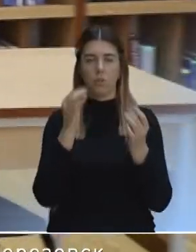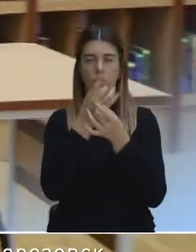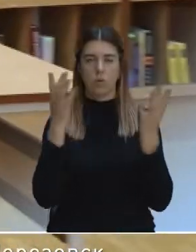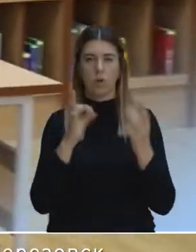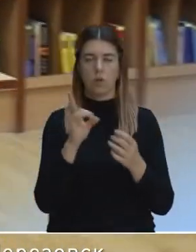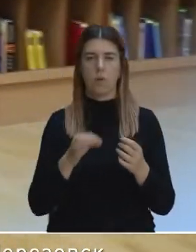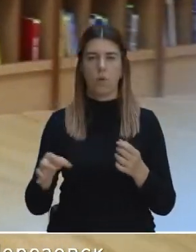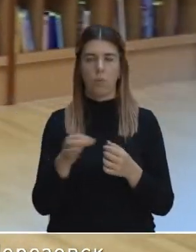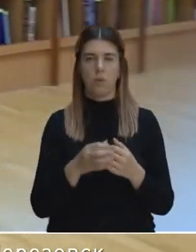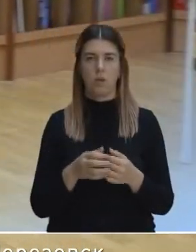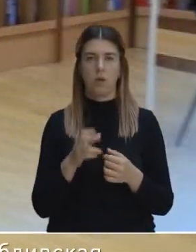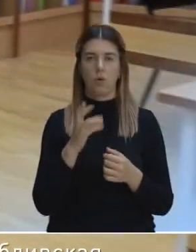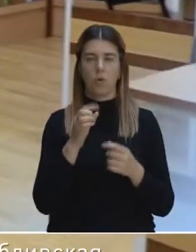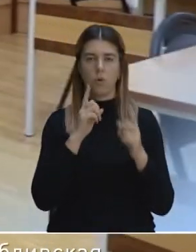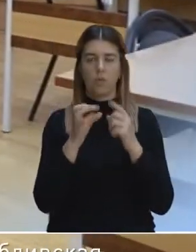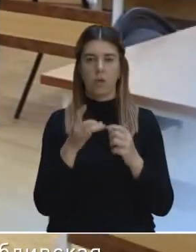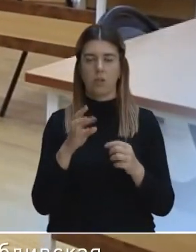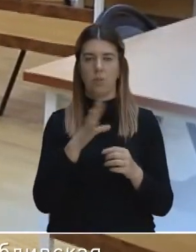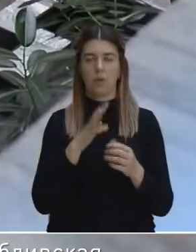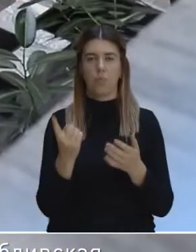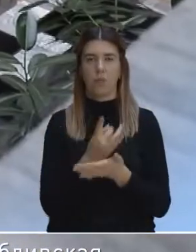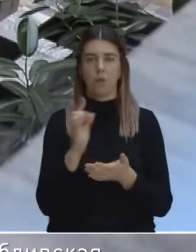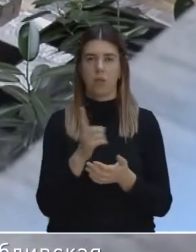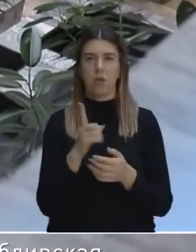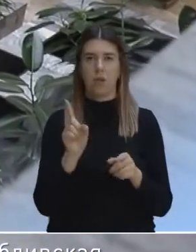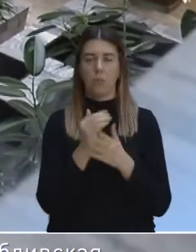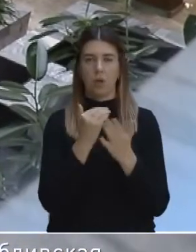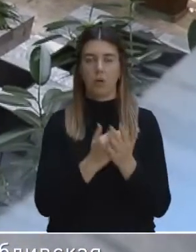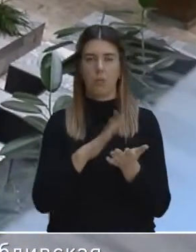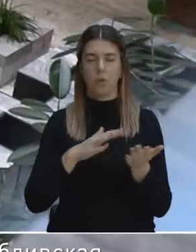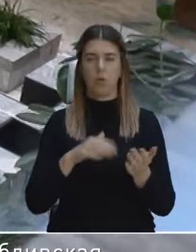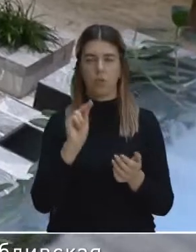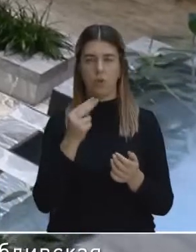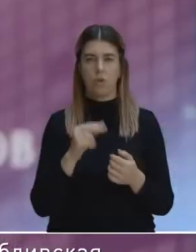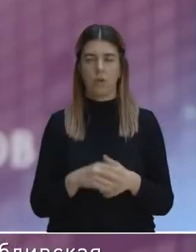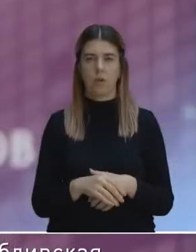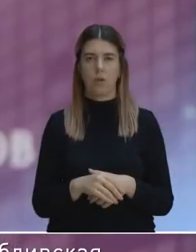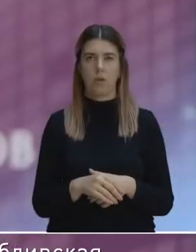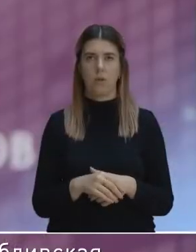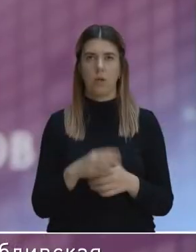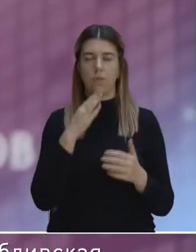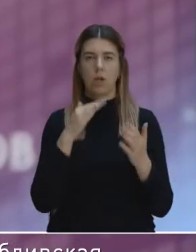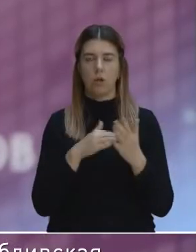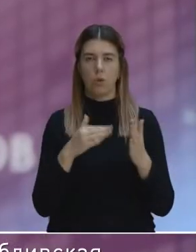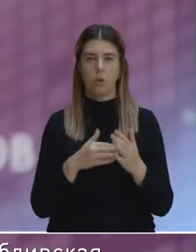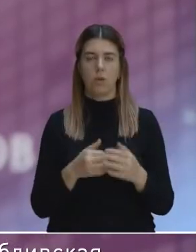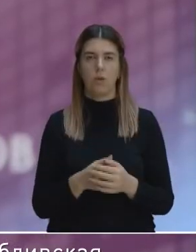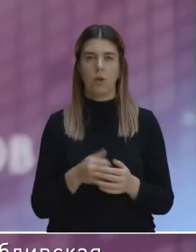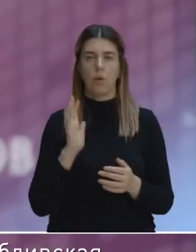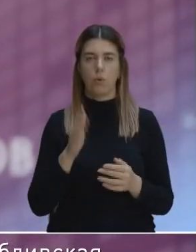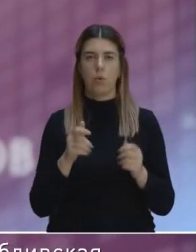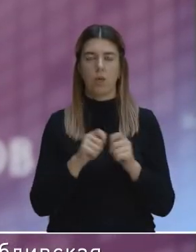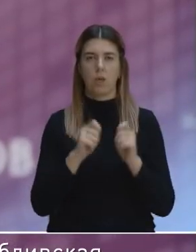культуры Ростовской области. Конференция на Дону прошла впервые. Программа мероприятий продолжится в четверг. В Таганроге